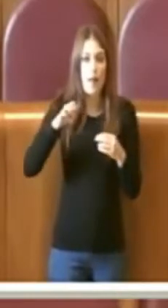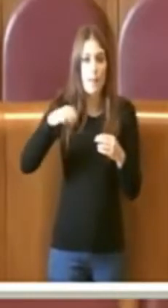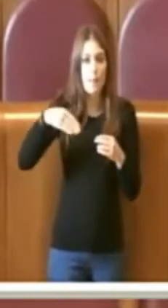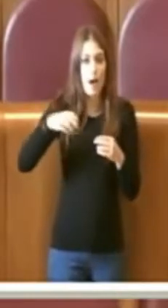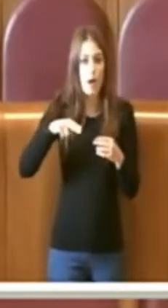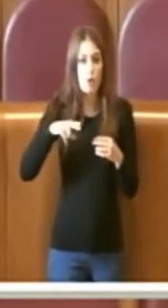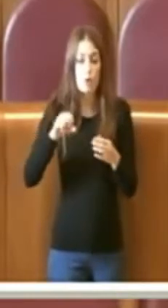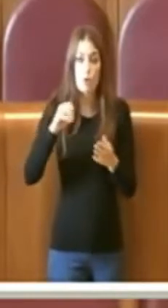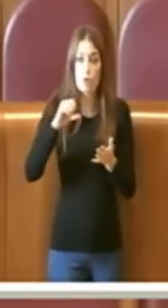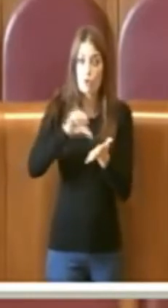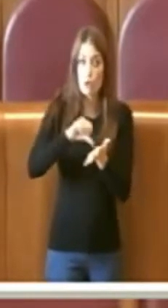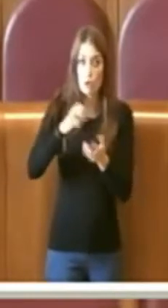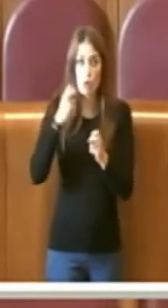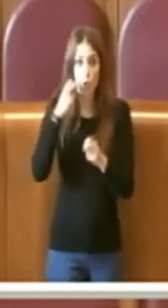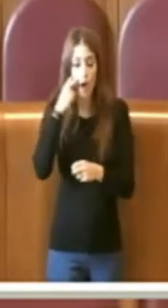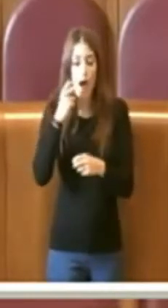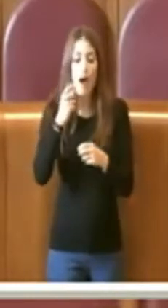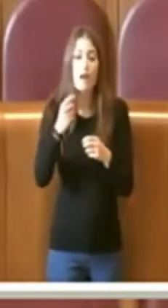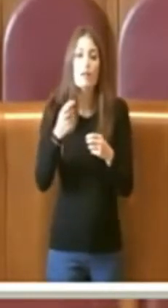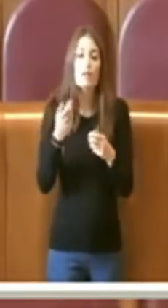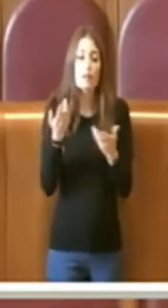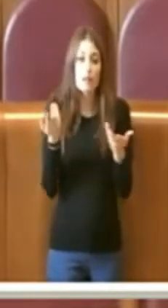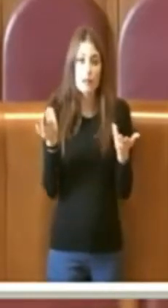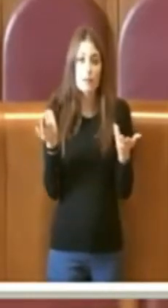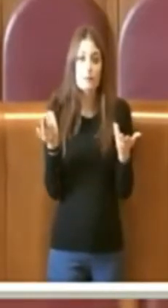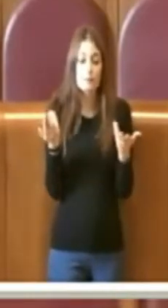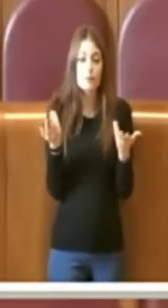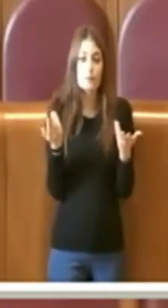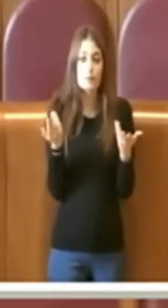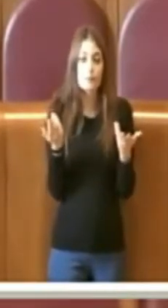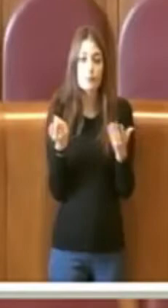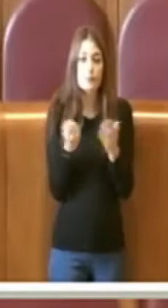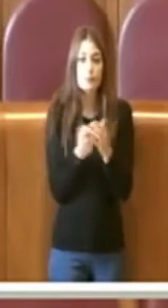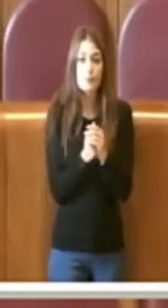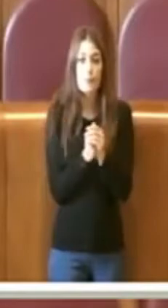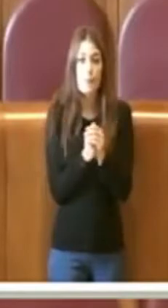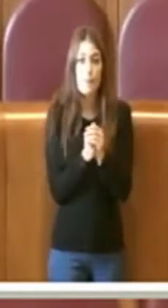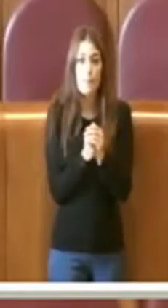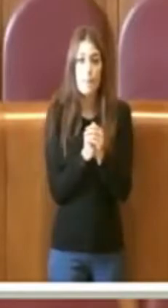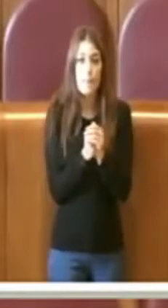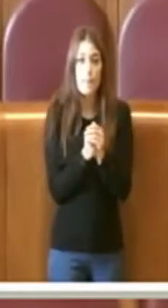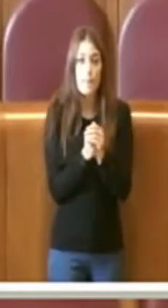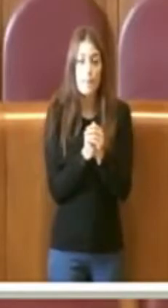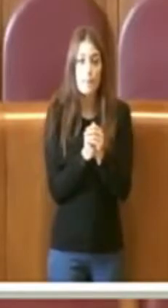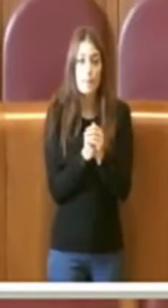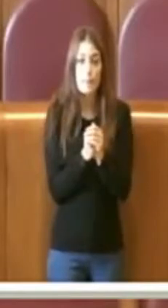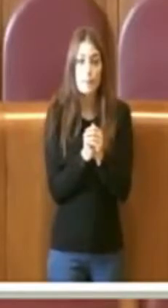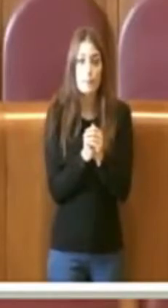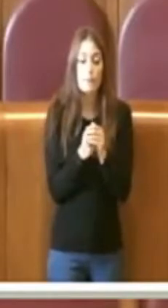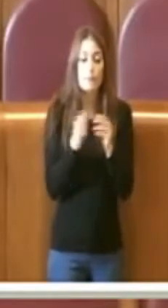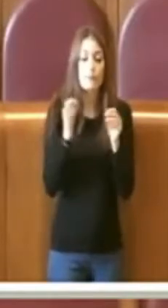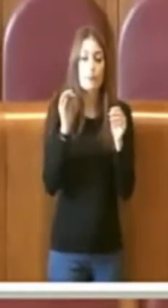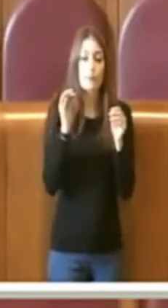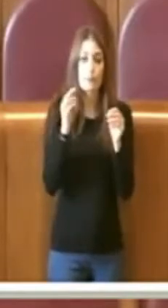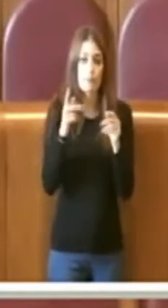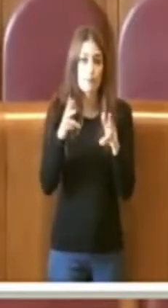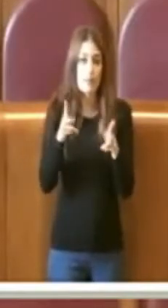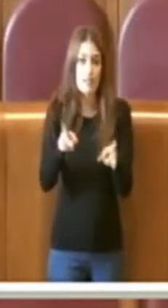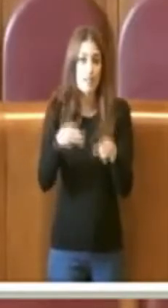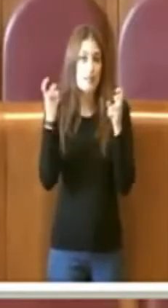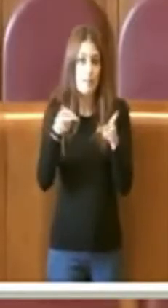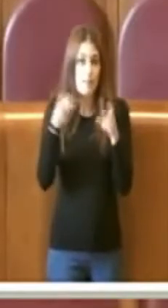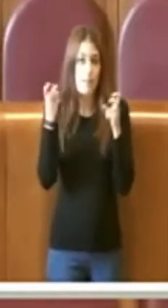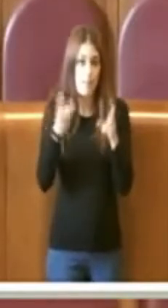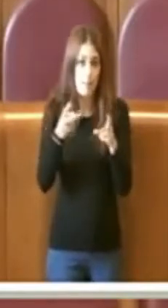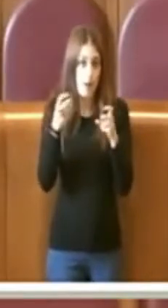centro carni ha emesso una bolla speculativa sul futuro di questa